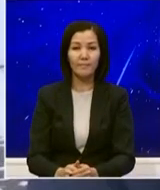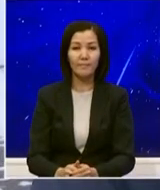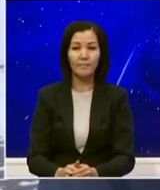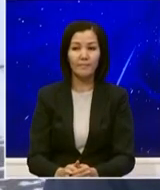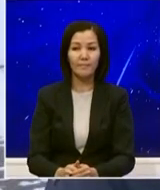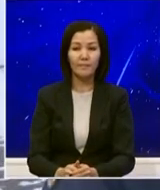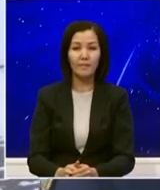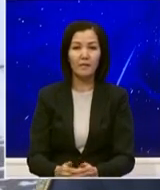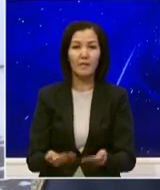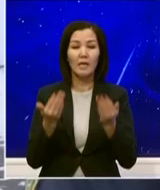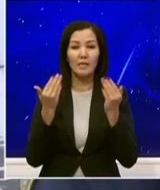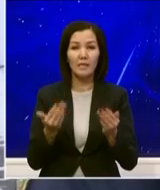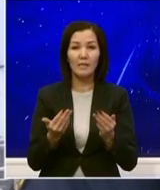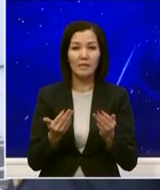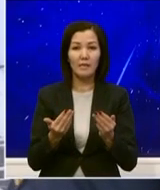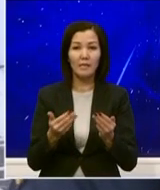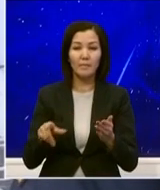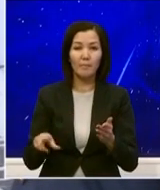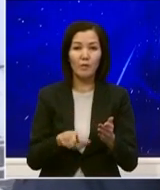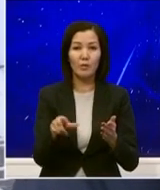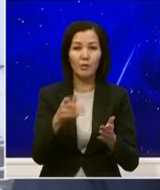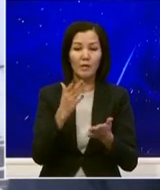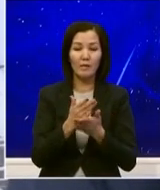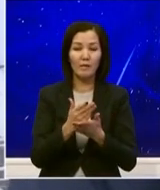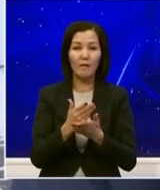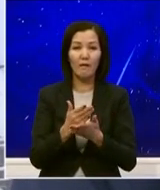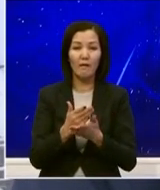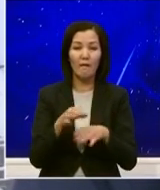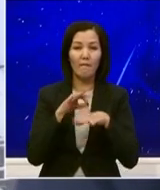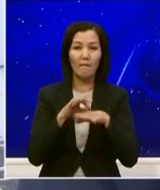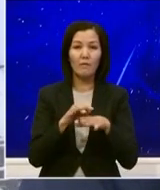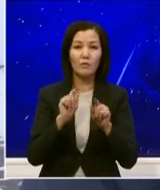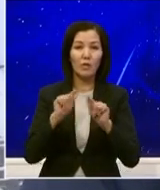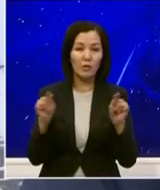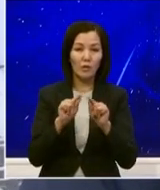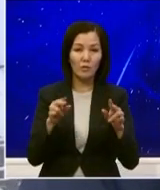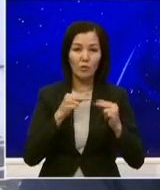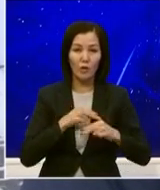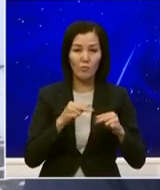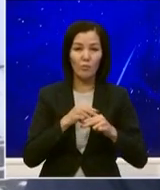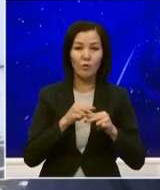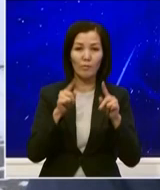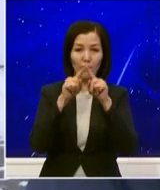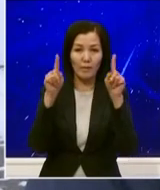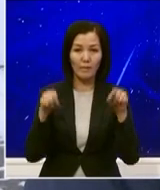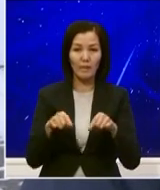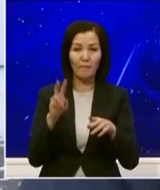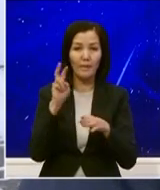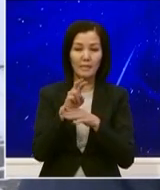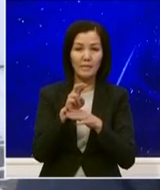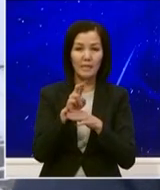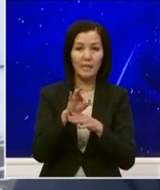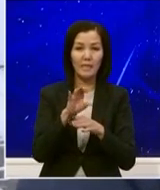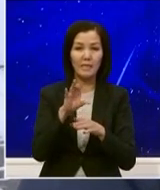По данной получается, территории есть пешие проходы. В связи с этим ведутся агитационные работы с раздачей брошюр посетителей